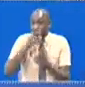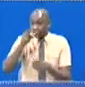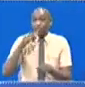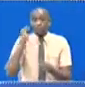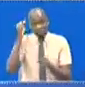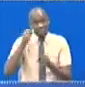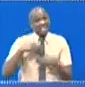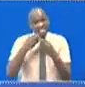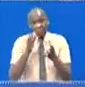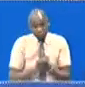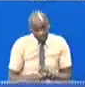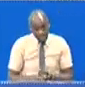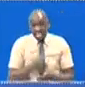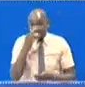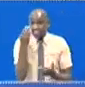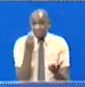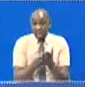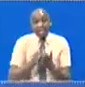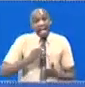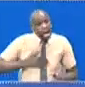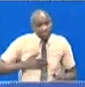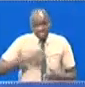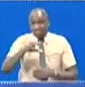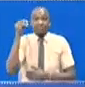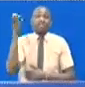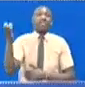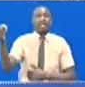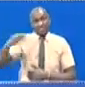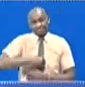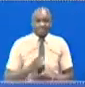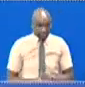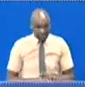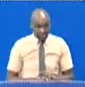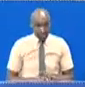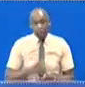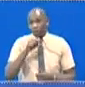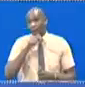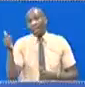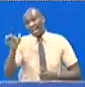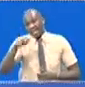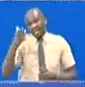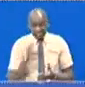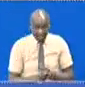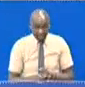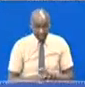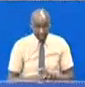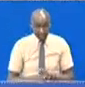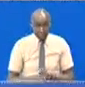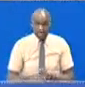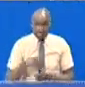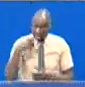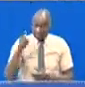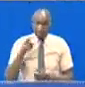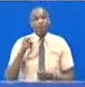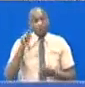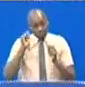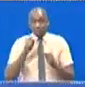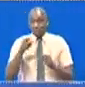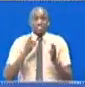wanasiasa wanatuletea hapa zile ni pesa zetu wameiba, zenye wametoa mahali zile wametufanyia maendeleo